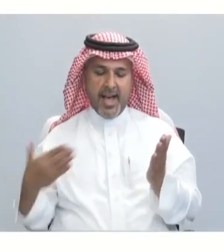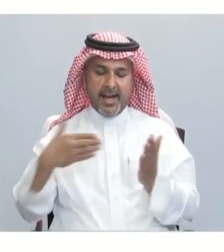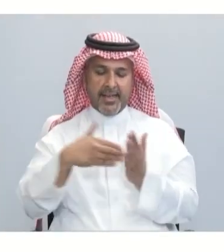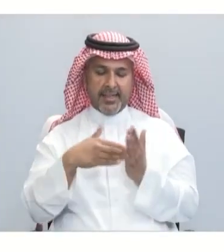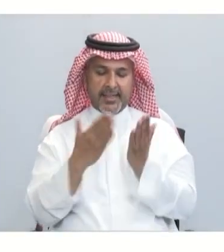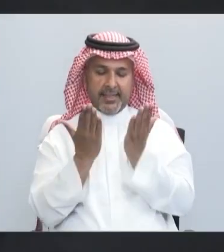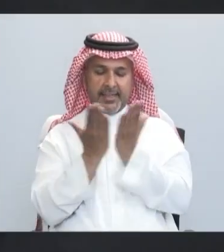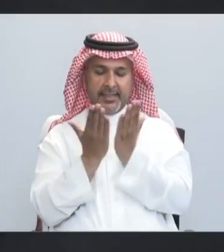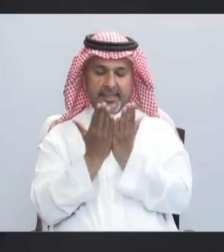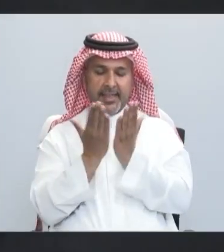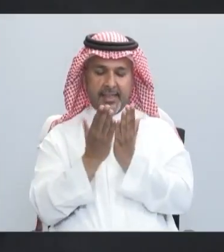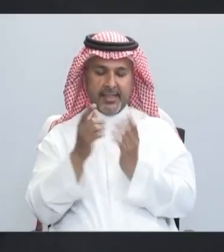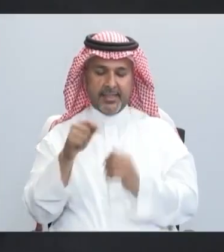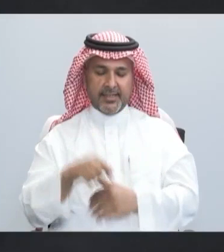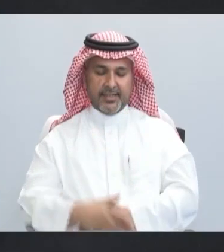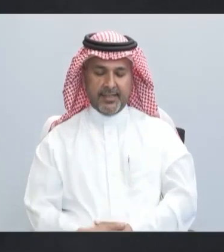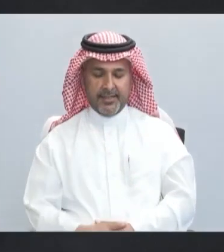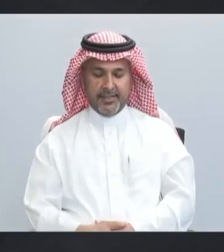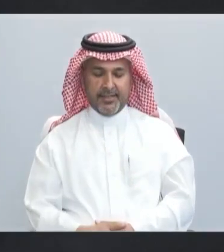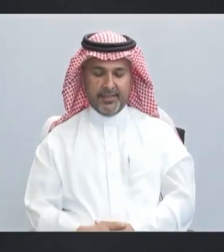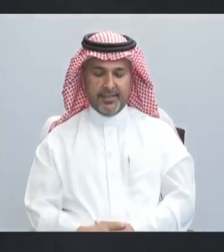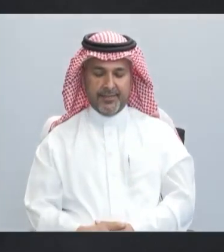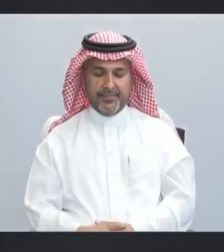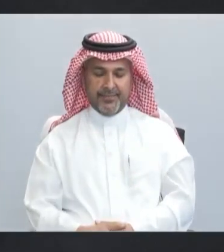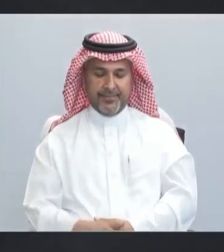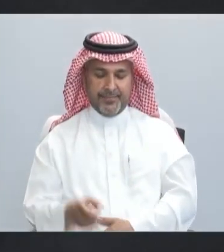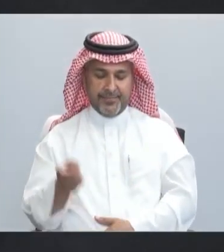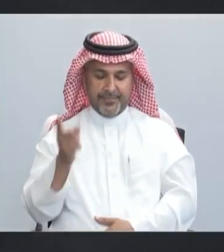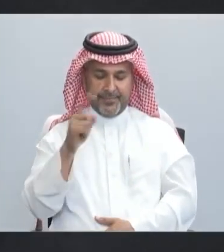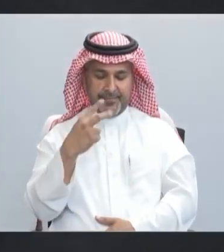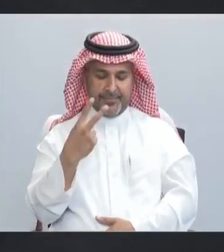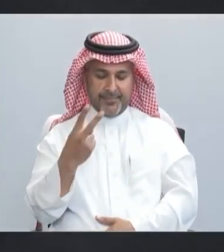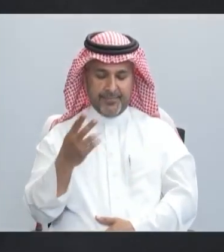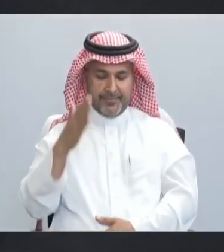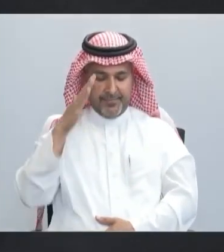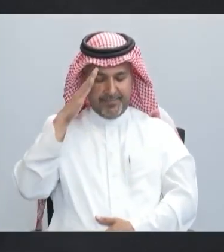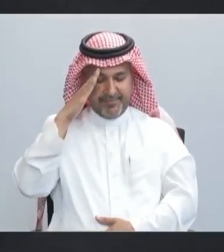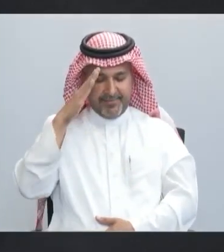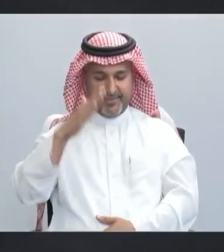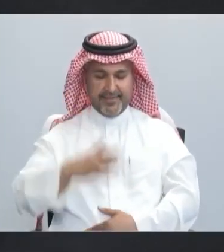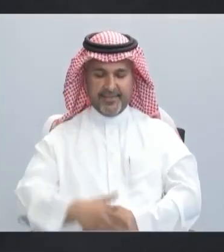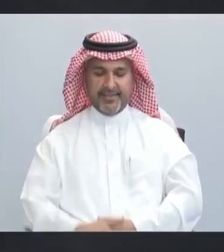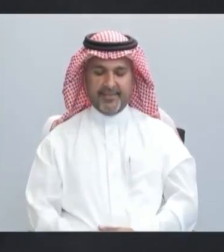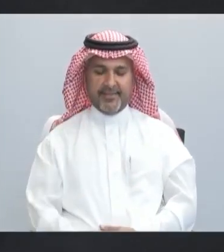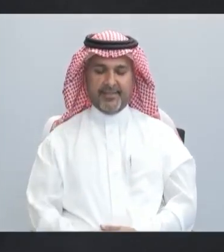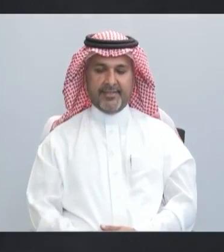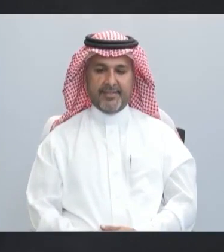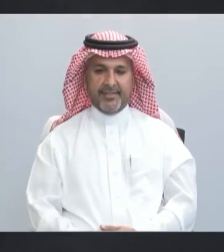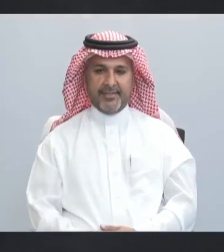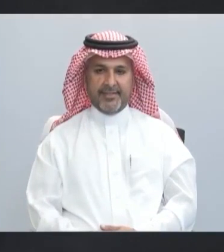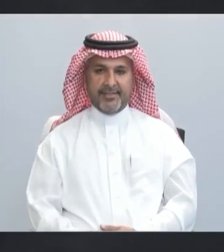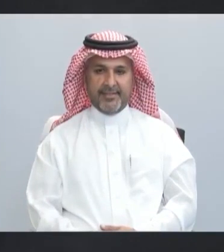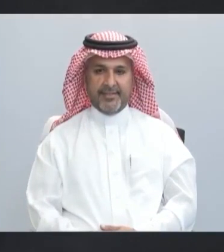انتهينا من حل اختبار الفصل والاختبار التراكمي للوحده الرابعه شكرا جزيلا اعزائي الطلاب